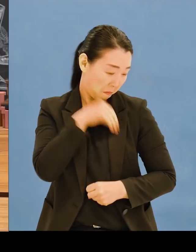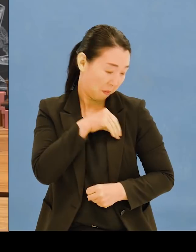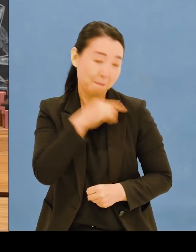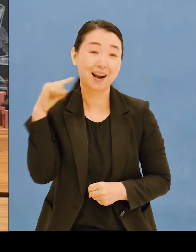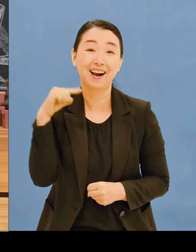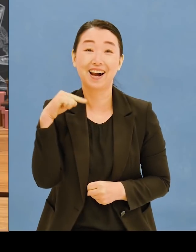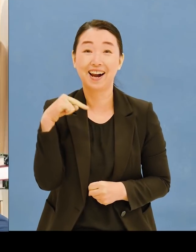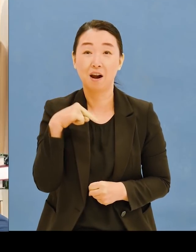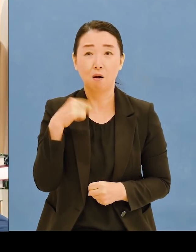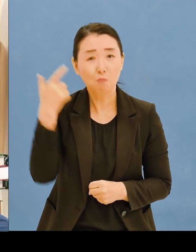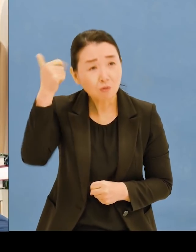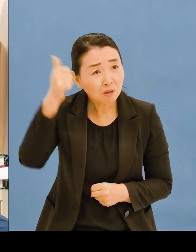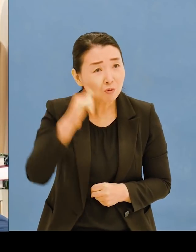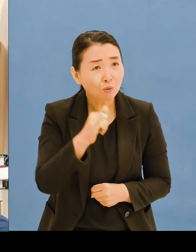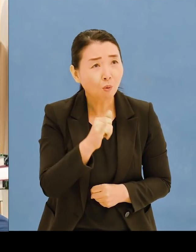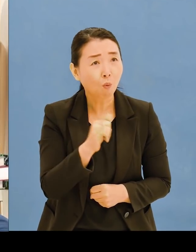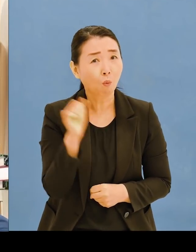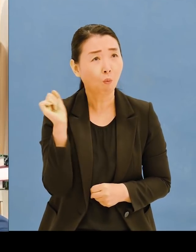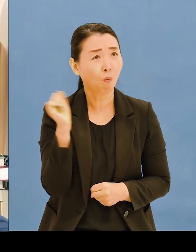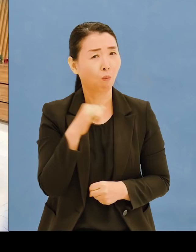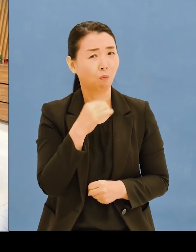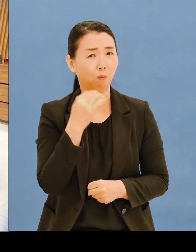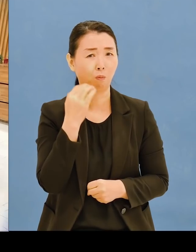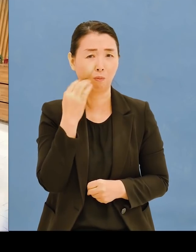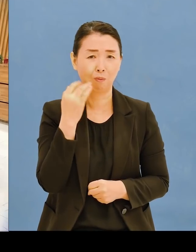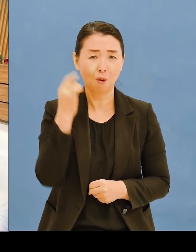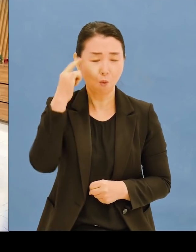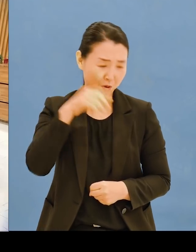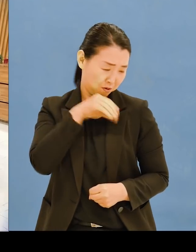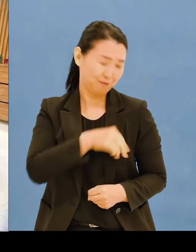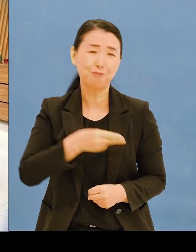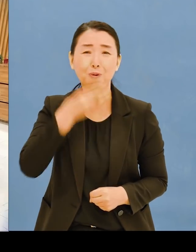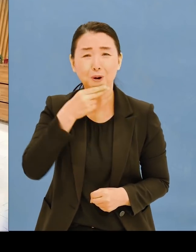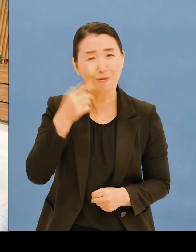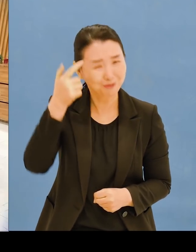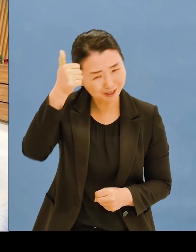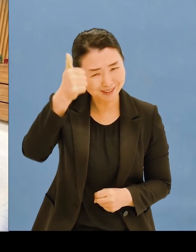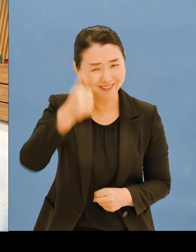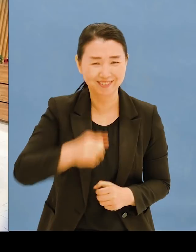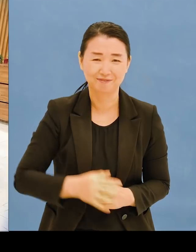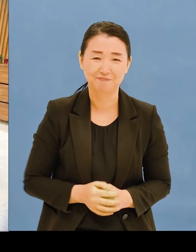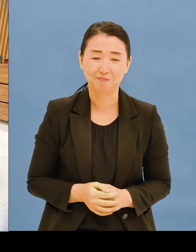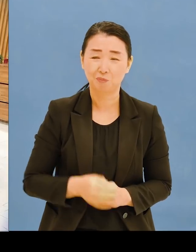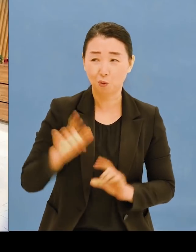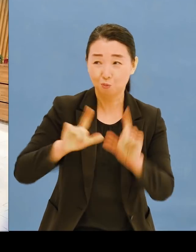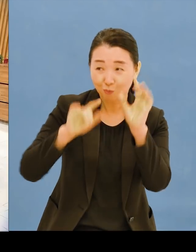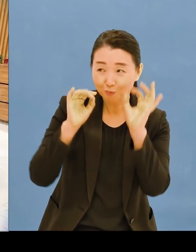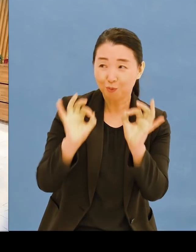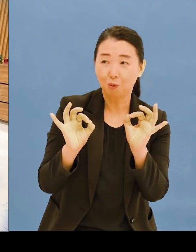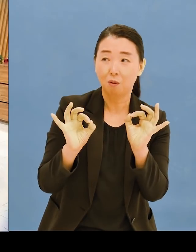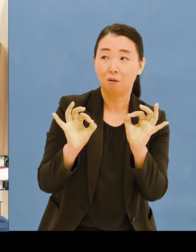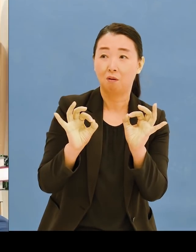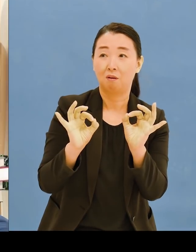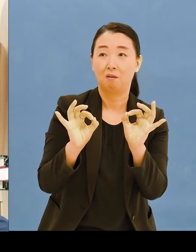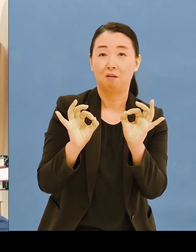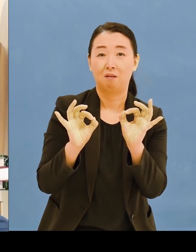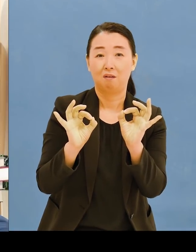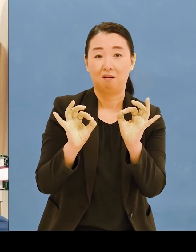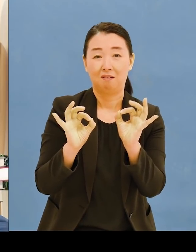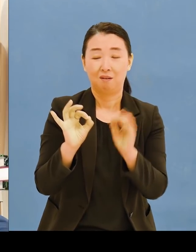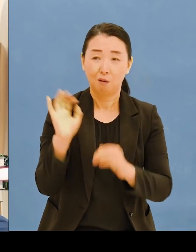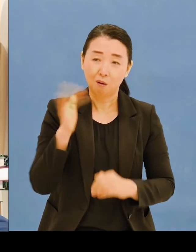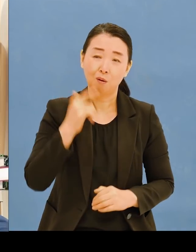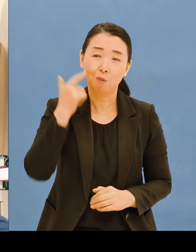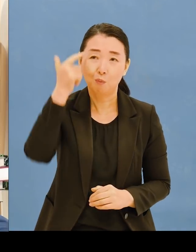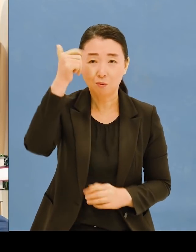당시에 그렇게 많이 계셨어요? 예, 계셨어요. 보통 목사님들이 이건 안 하시거든요. 네, 그리고 그래서 백바지 잘 그런 안 모습들을 보면서 제가